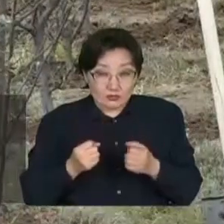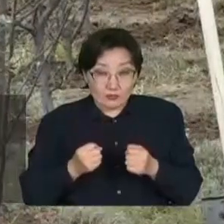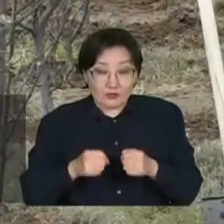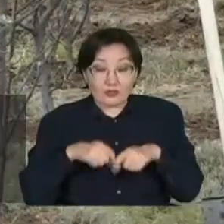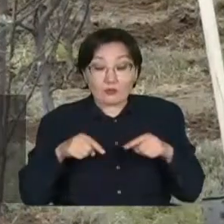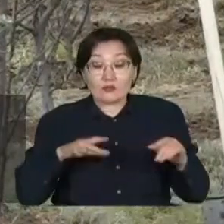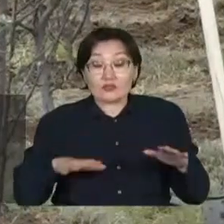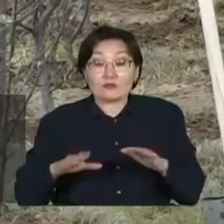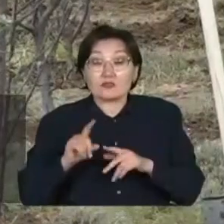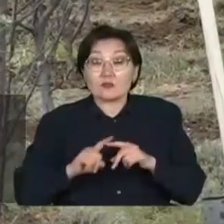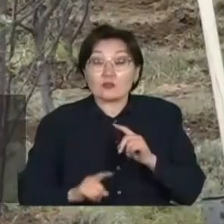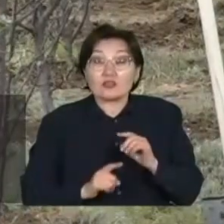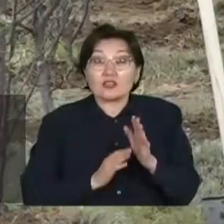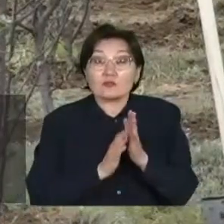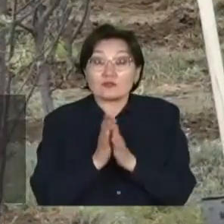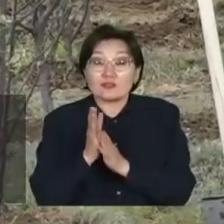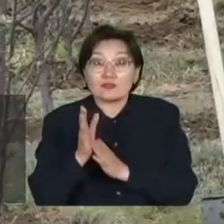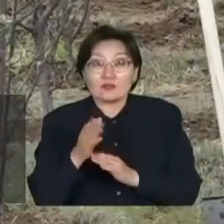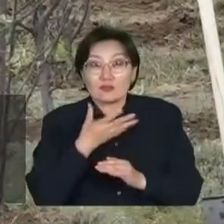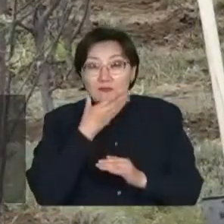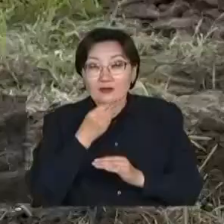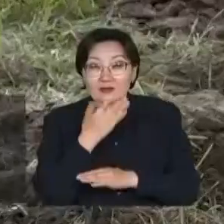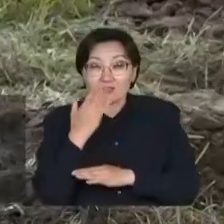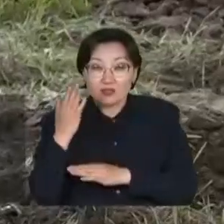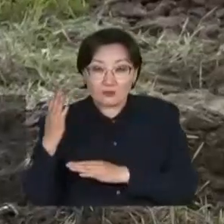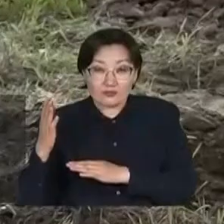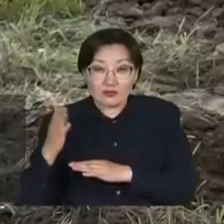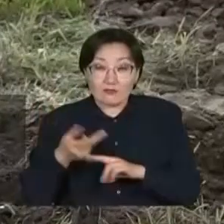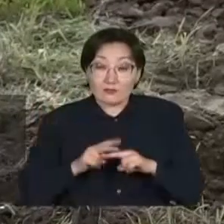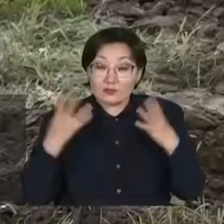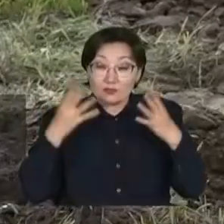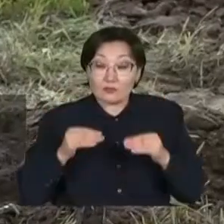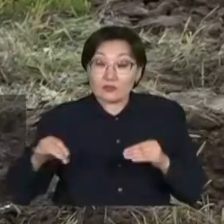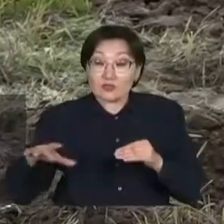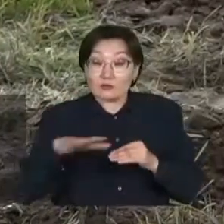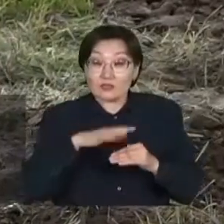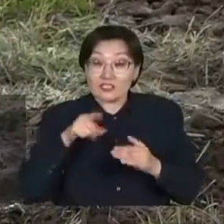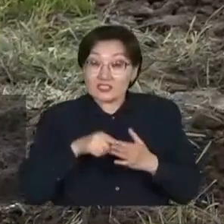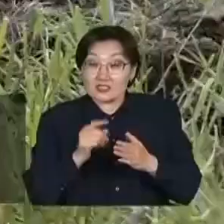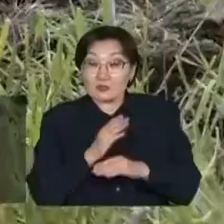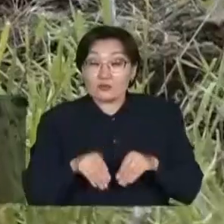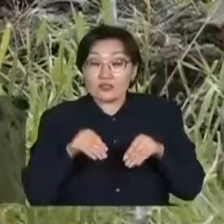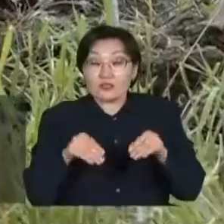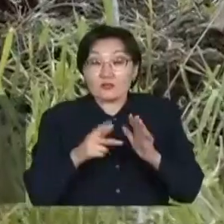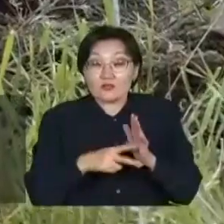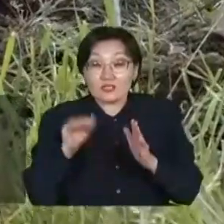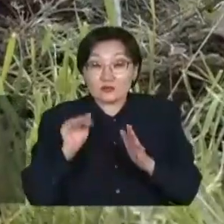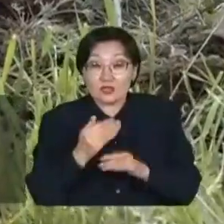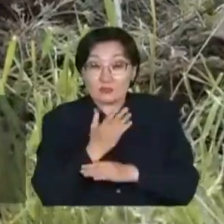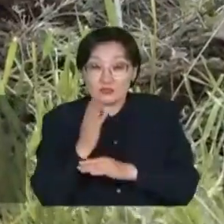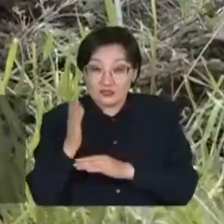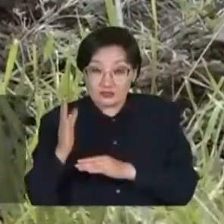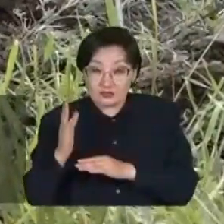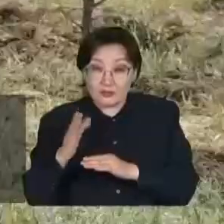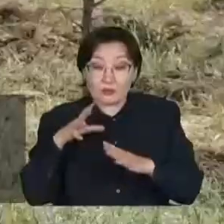точках города вскоре расцветут прекрасные яблоневые сады. Всего же в этот день во всех районах города посадили более 8 тысяч зеленых насаждений,